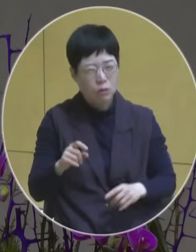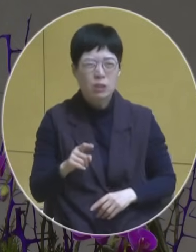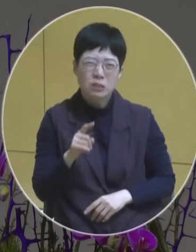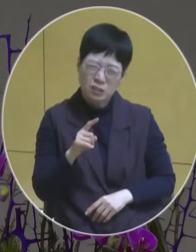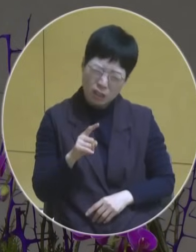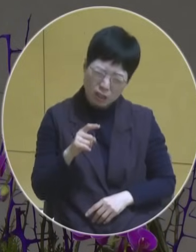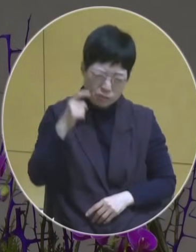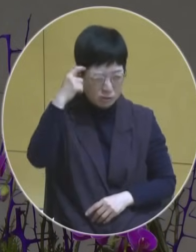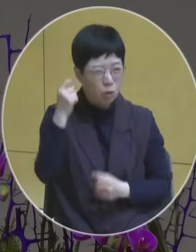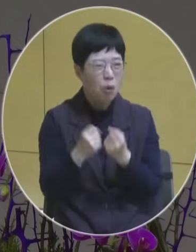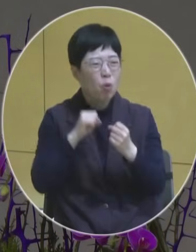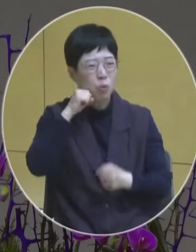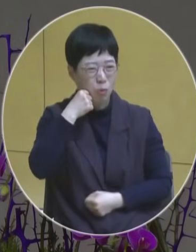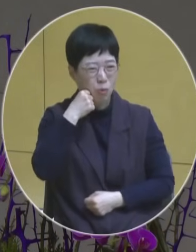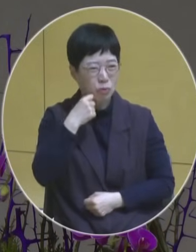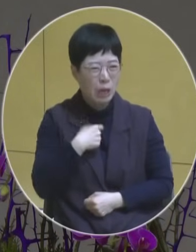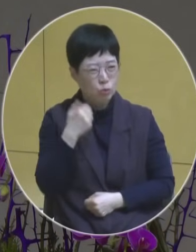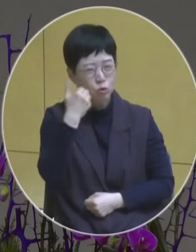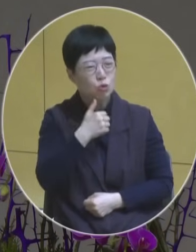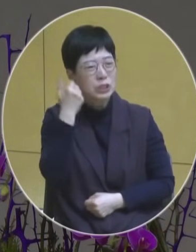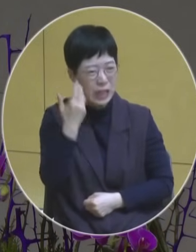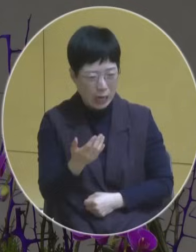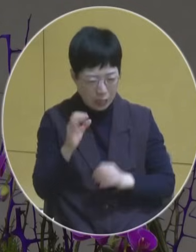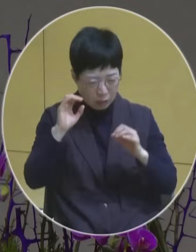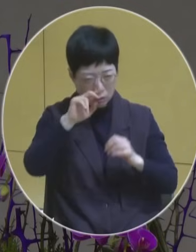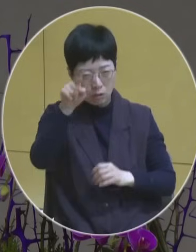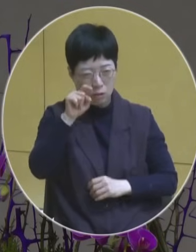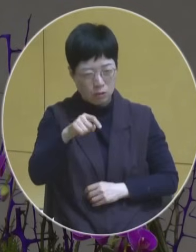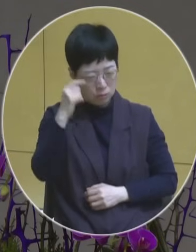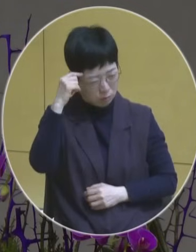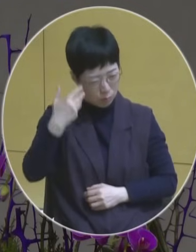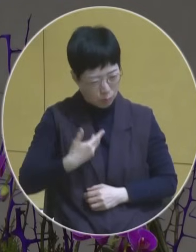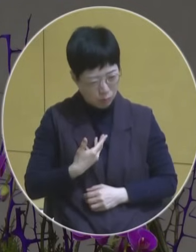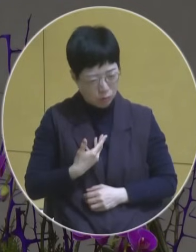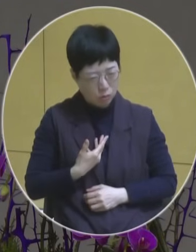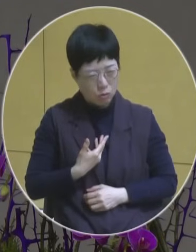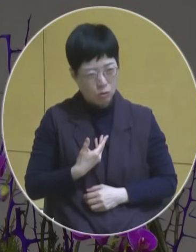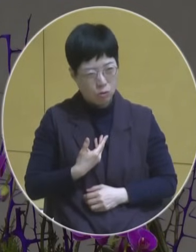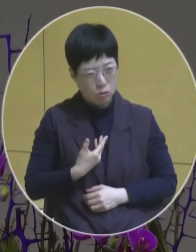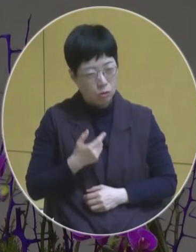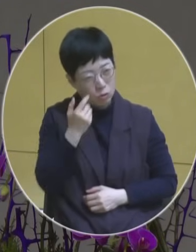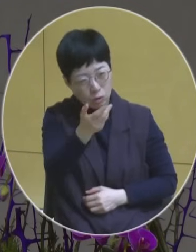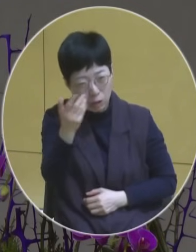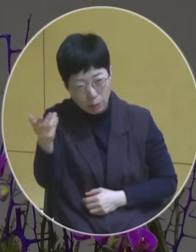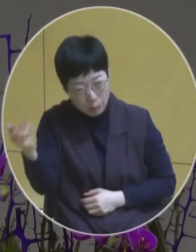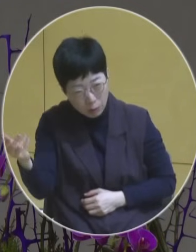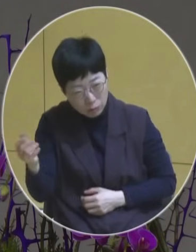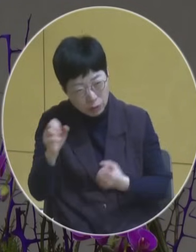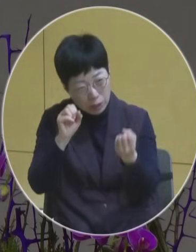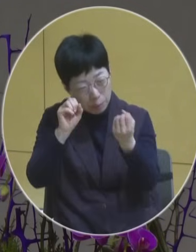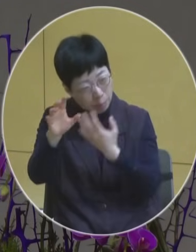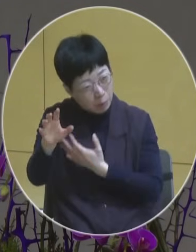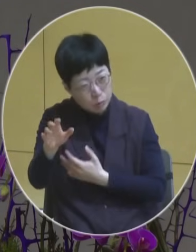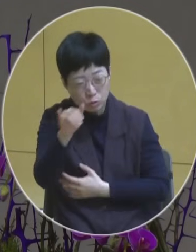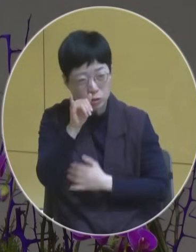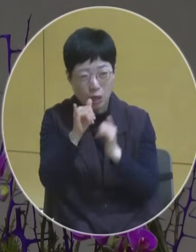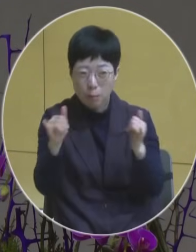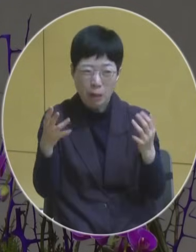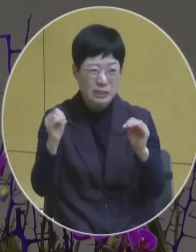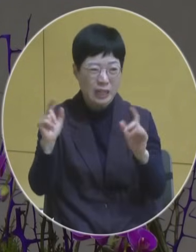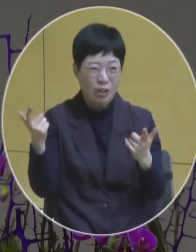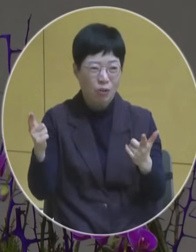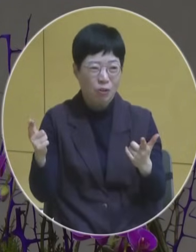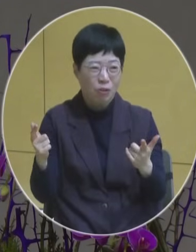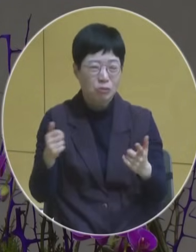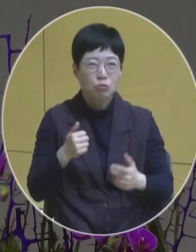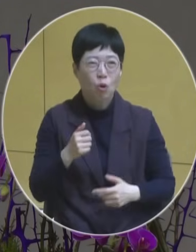설명하기가 참 어렵습니다. 나는 누구인가라는 질문을 던져보면 대답할 수 있는 사람이 그리 많지는